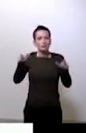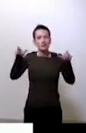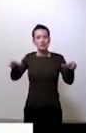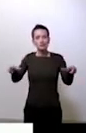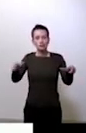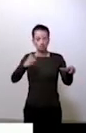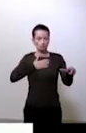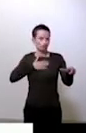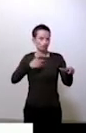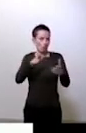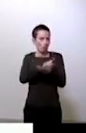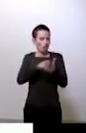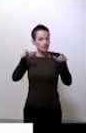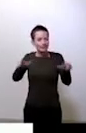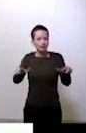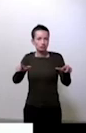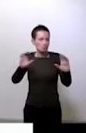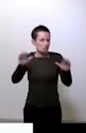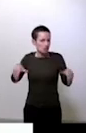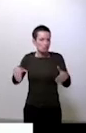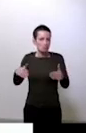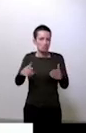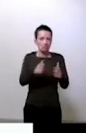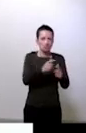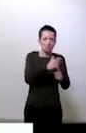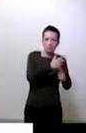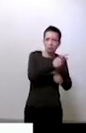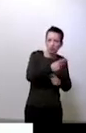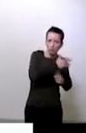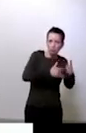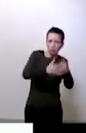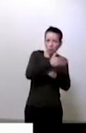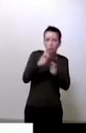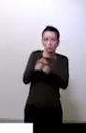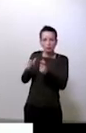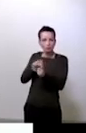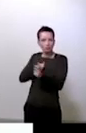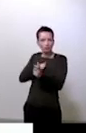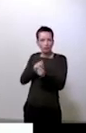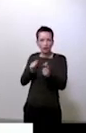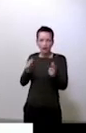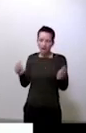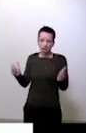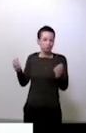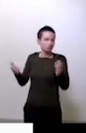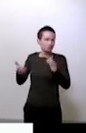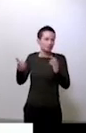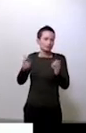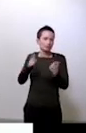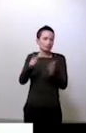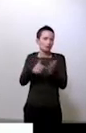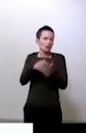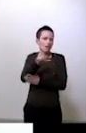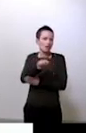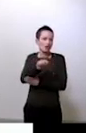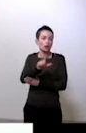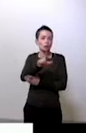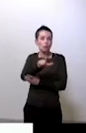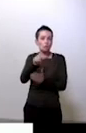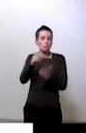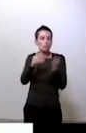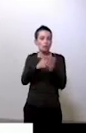puissance publique locale, les transactions entre promoteurs et bailleurs se réalisent en décembre 2020 à 2 700 € hors